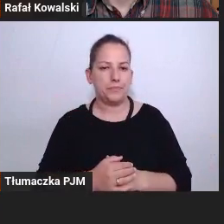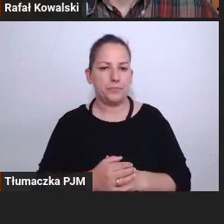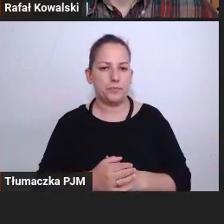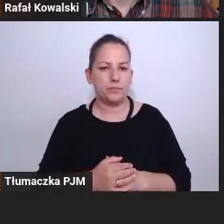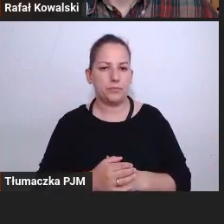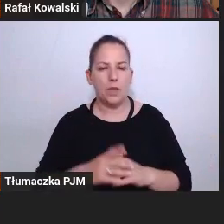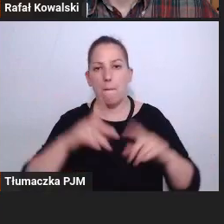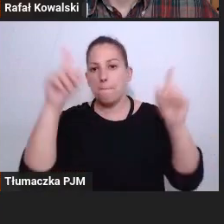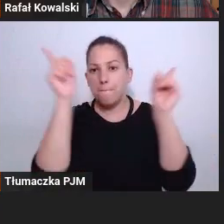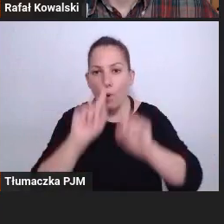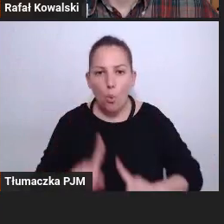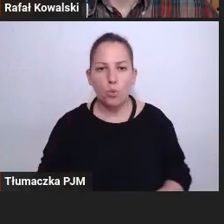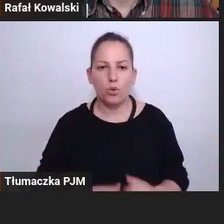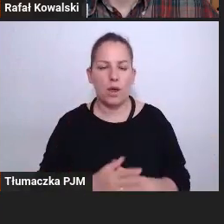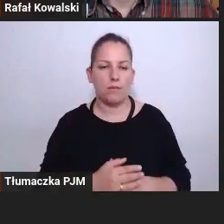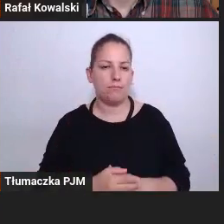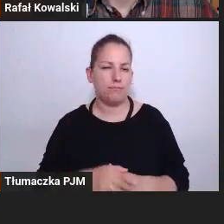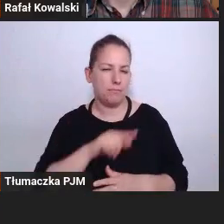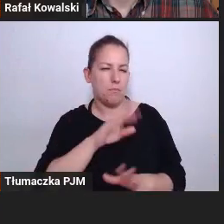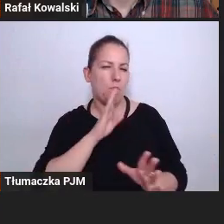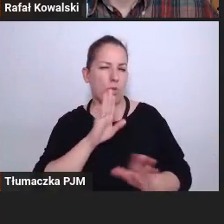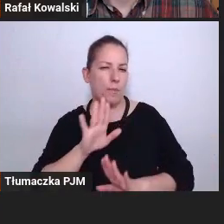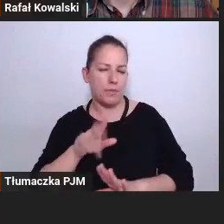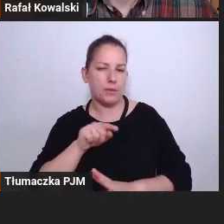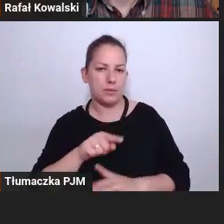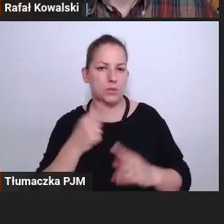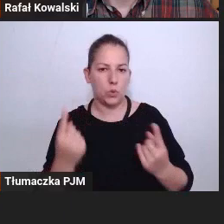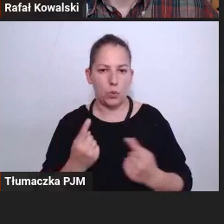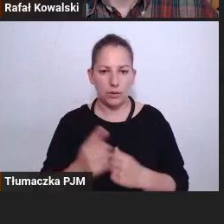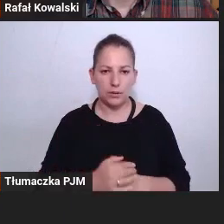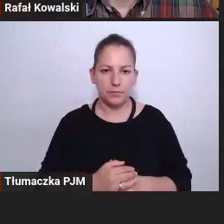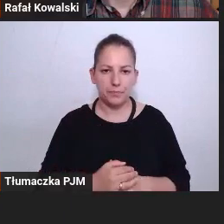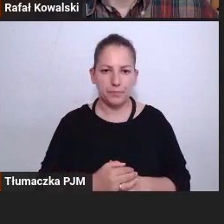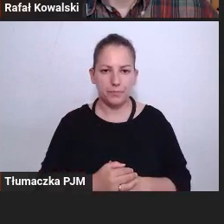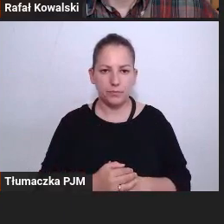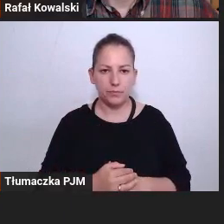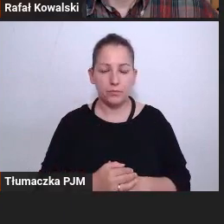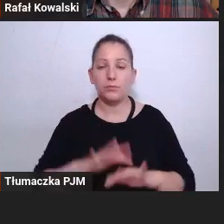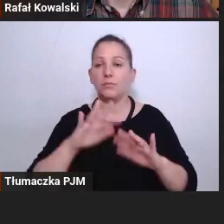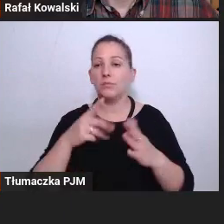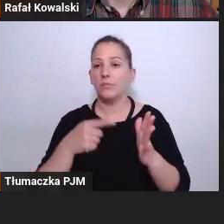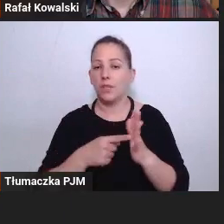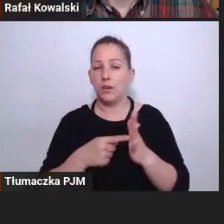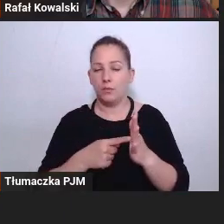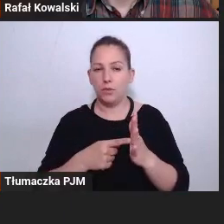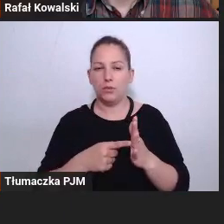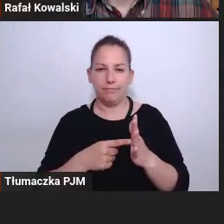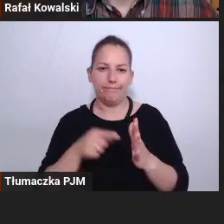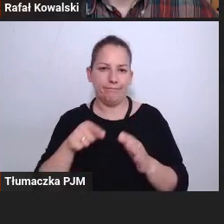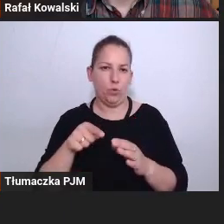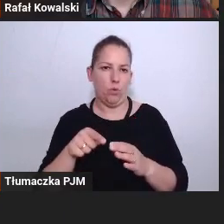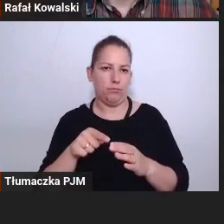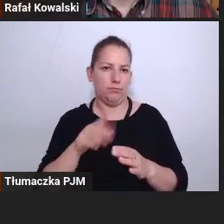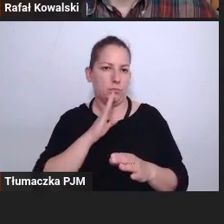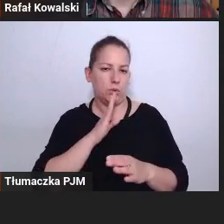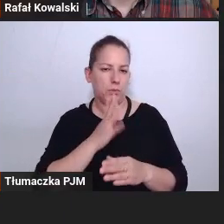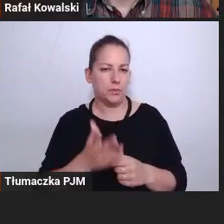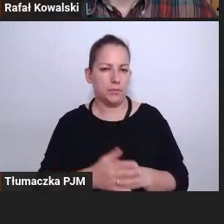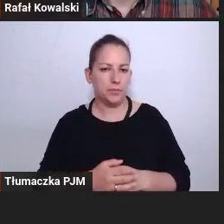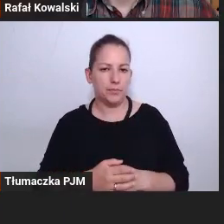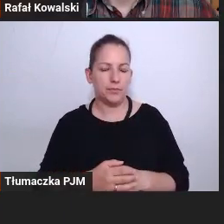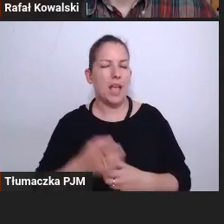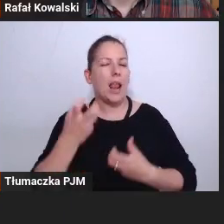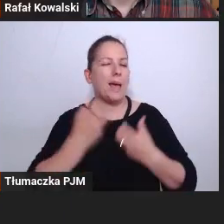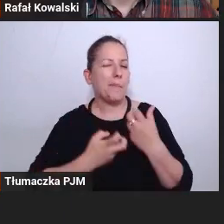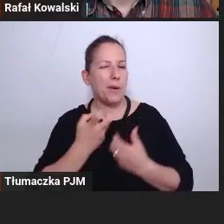jakieś burze i tego typu sytuacje, czyli to jest niejako siła wyższa, natomiast problem